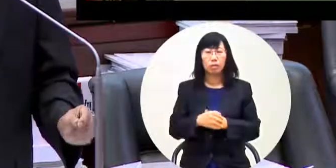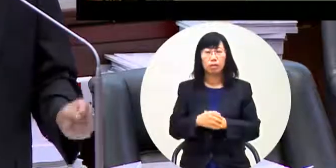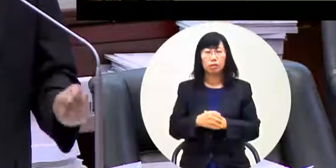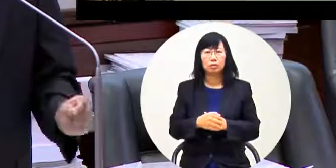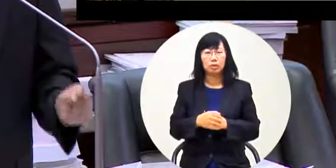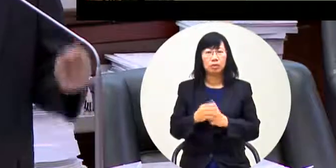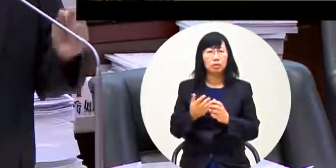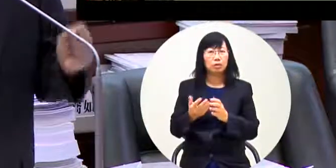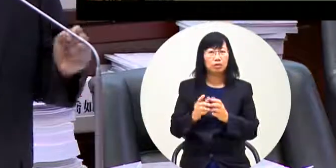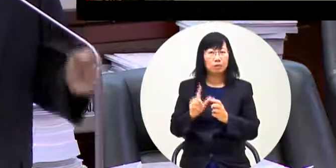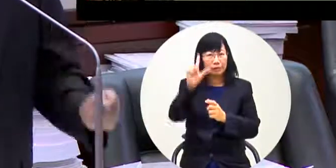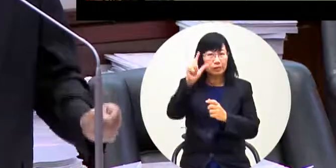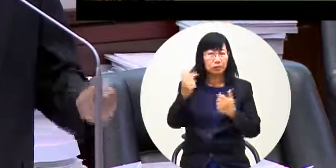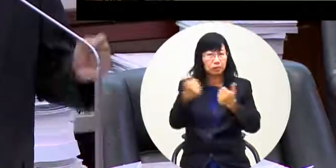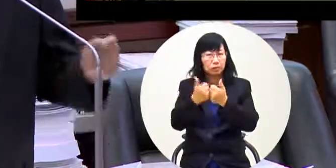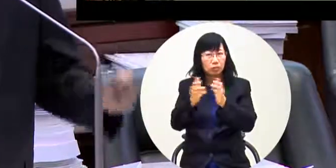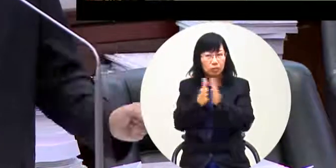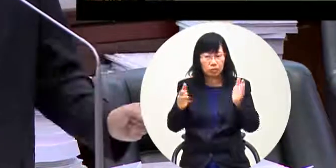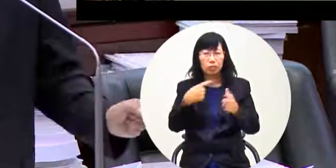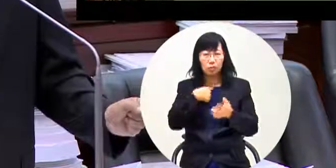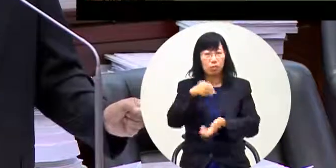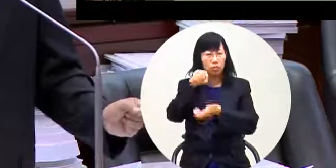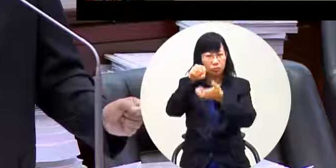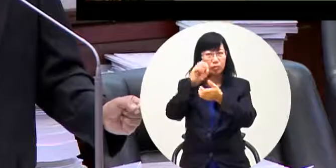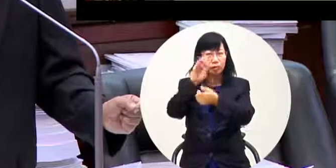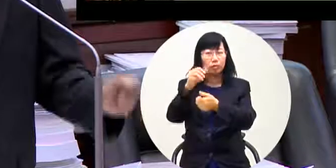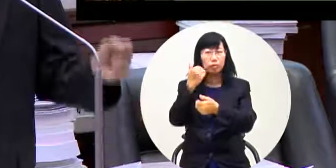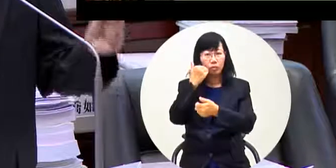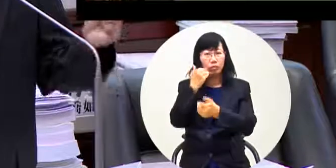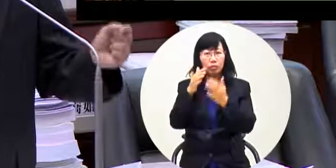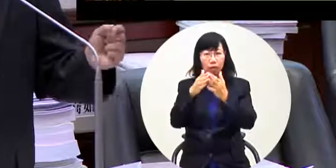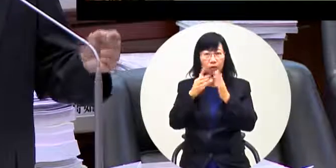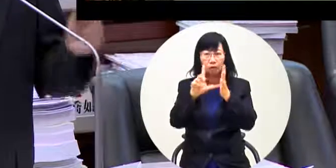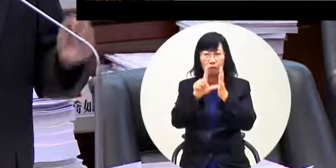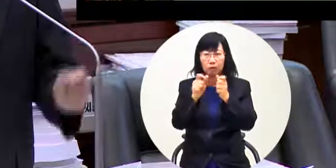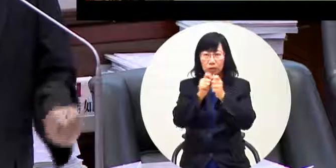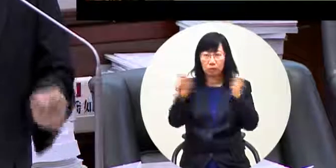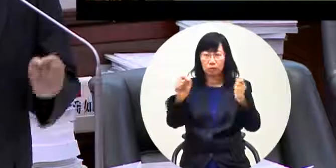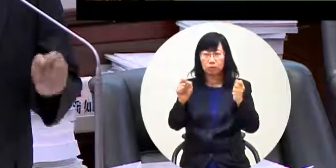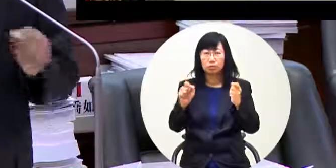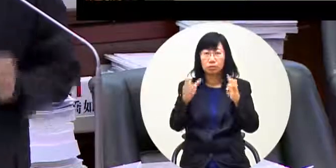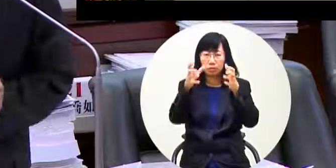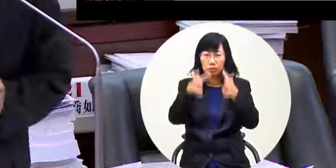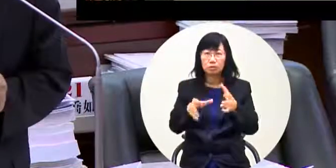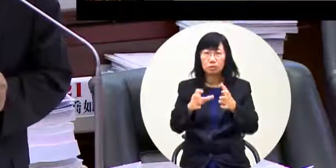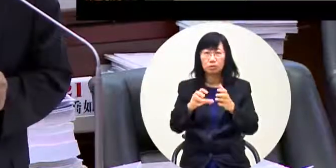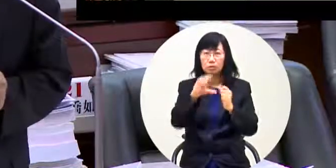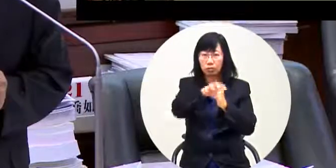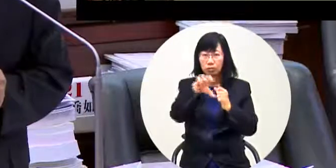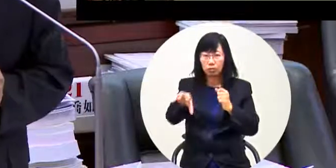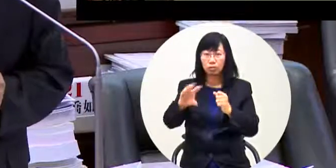整合一个长照处或长照局，因为中央要成立长照